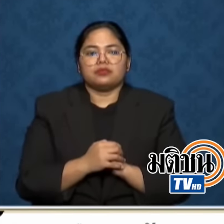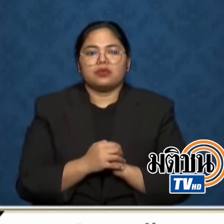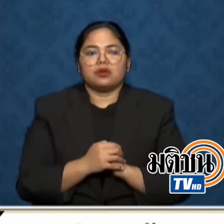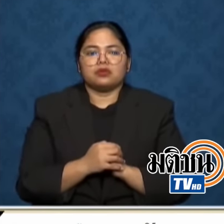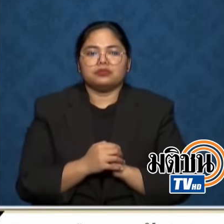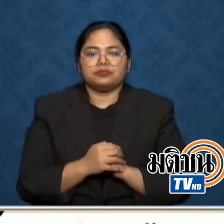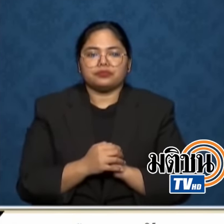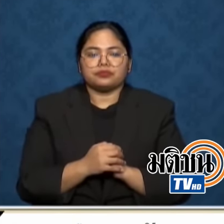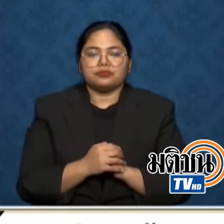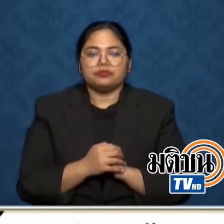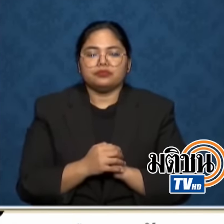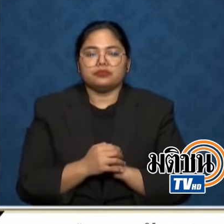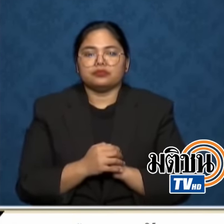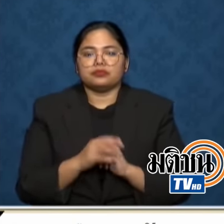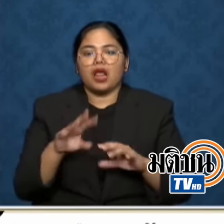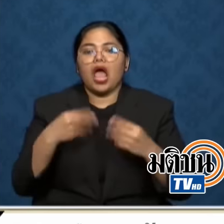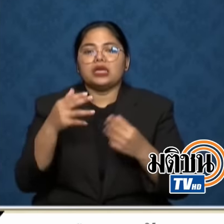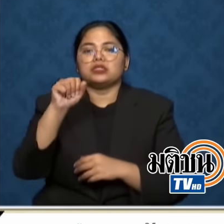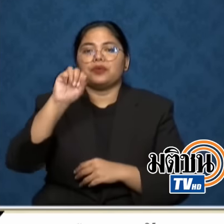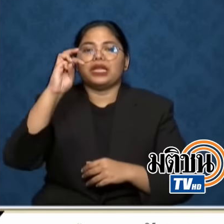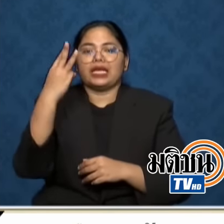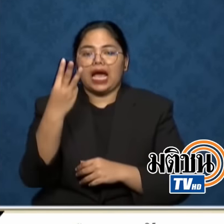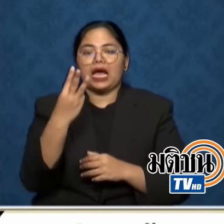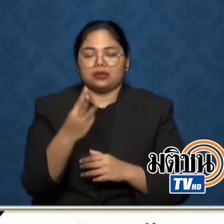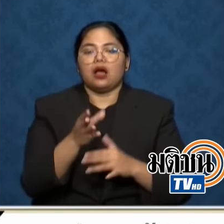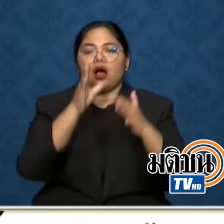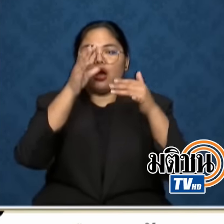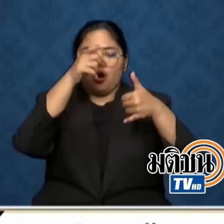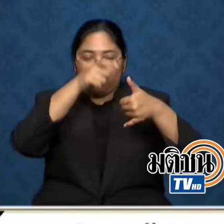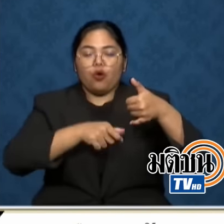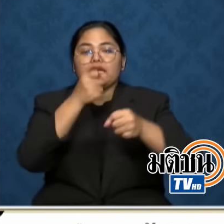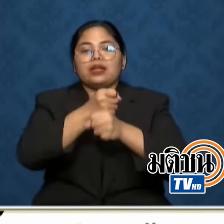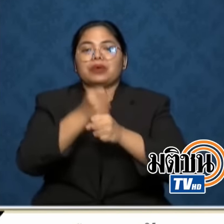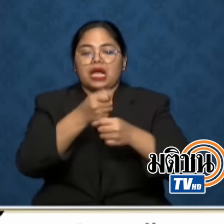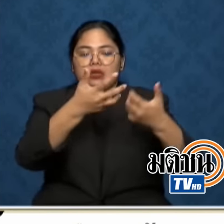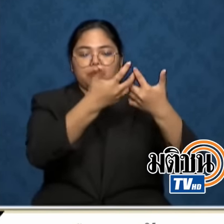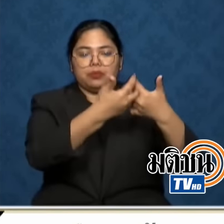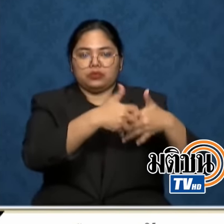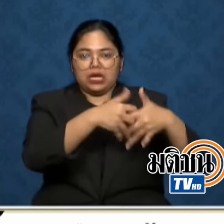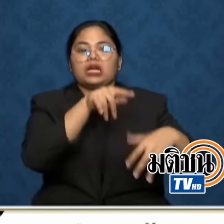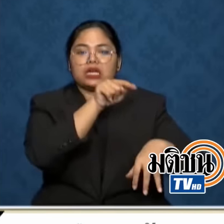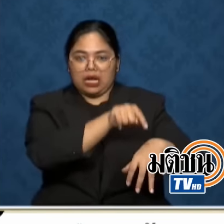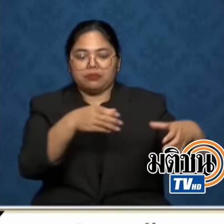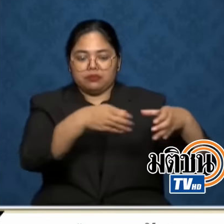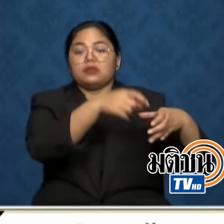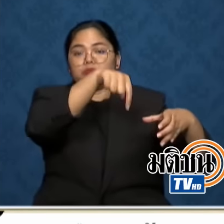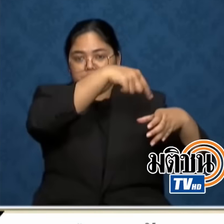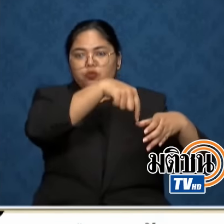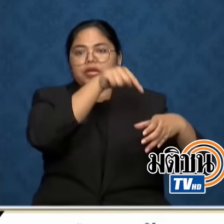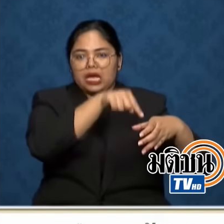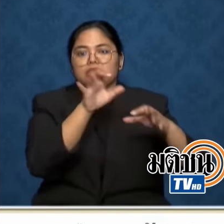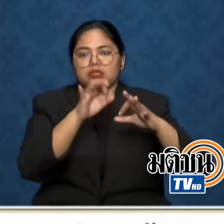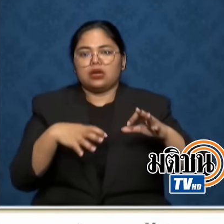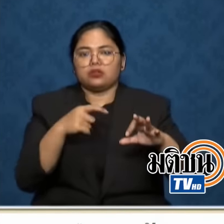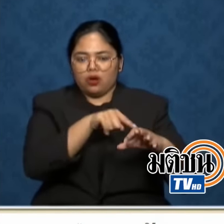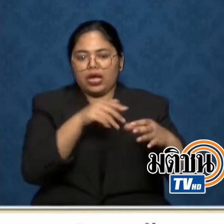การที่ให้สวัสดิการกับคนที่อยู่ในอุตสาหกรรมด้วยโอกาสเนี่ยมันไม่แบบหมายความว่าคุณพ